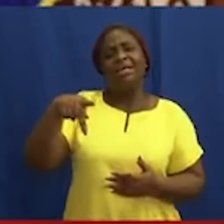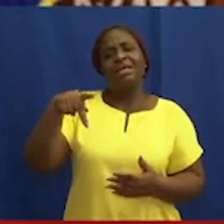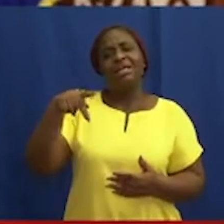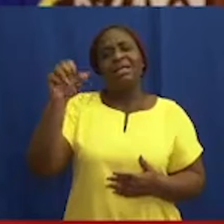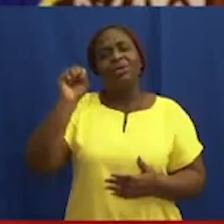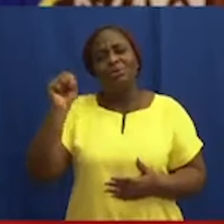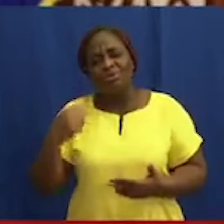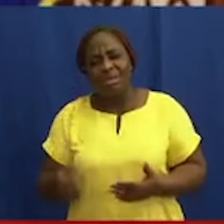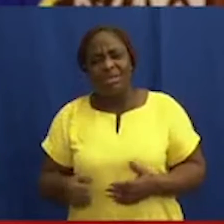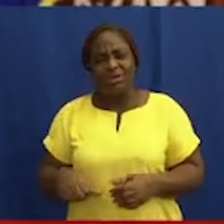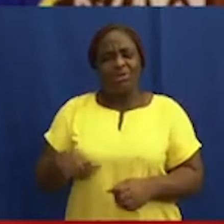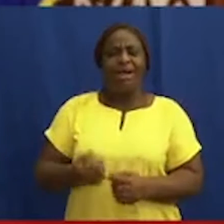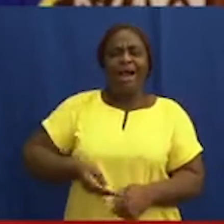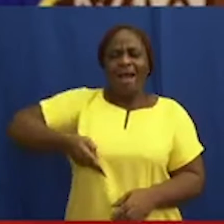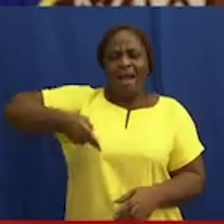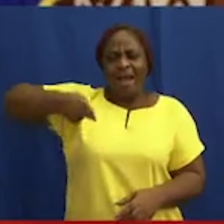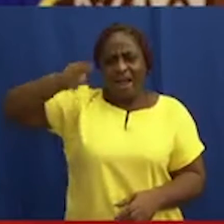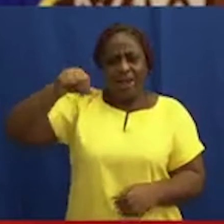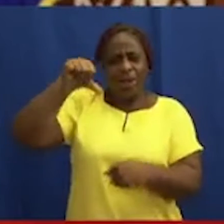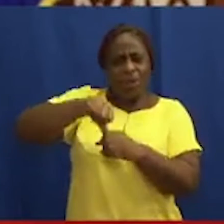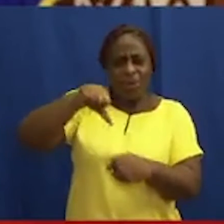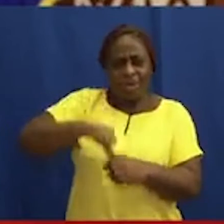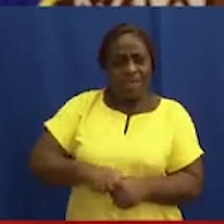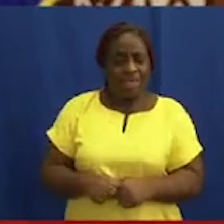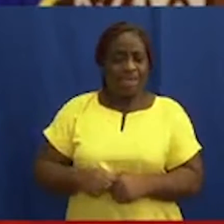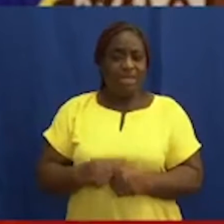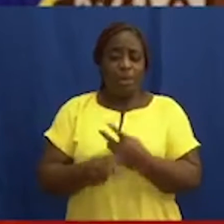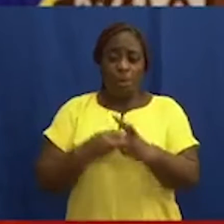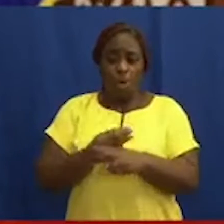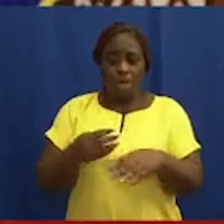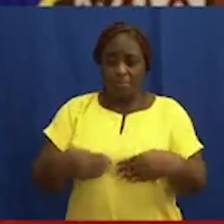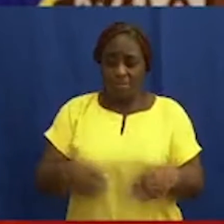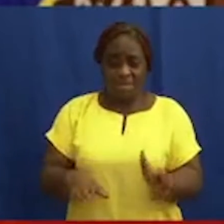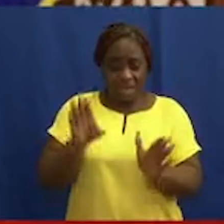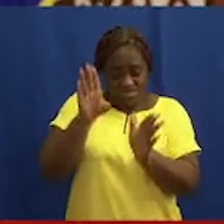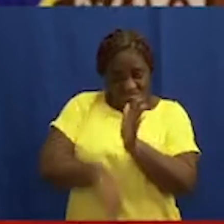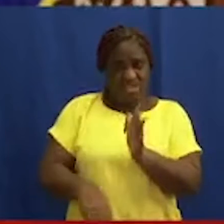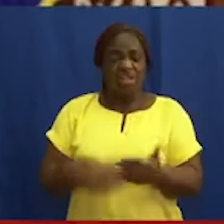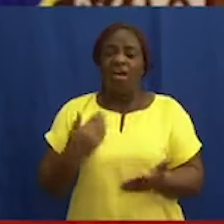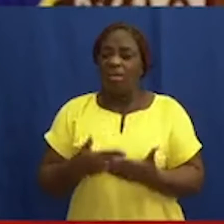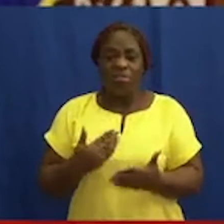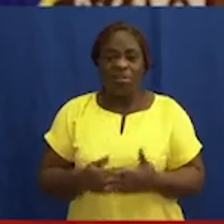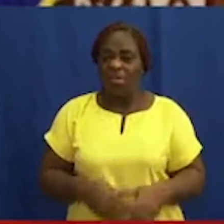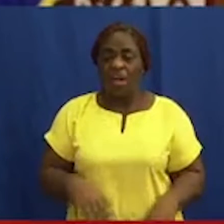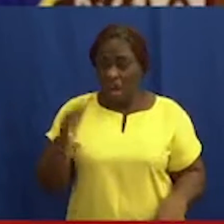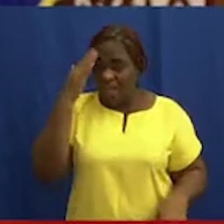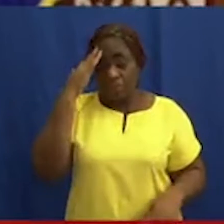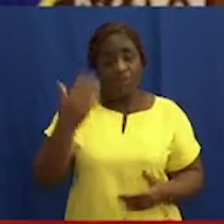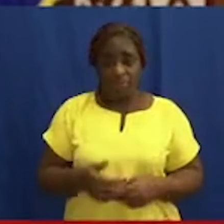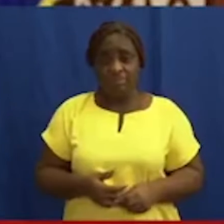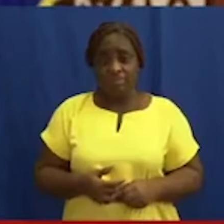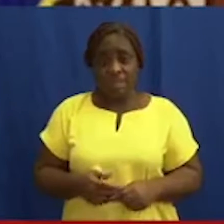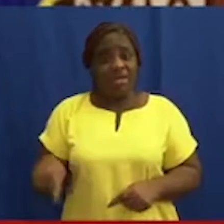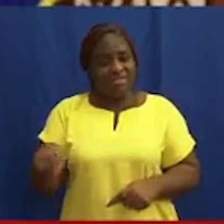Muna shiri na ganin cewa mun rage matsala da muke fuskanta na basussukan mu da kudaden da muke